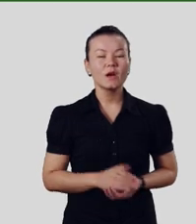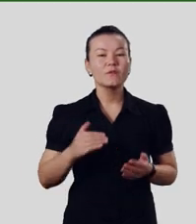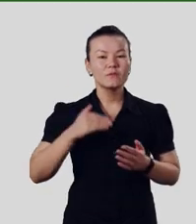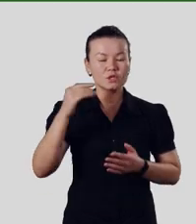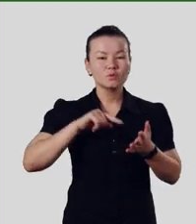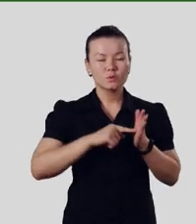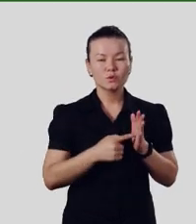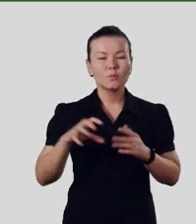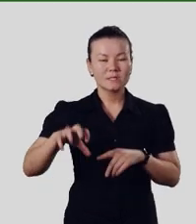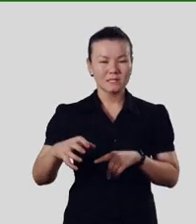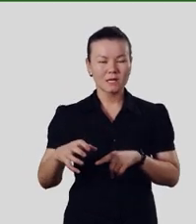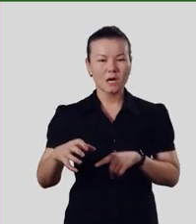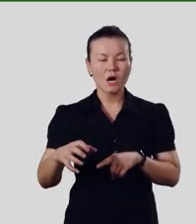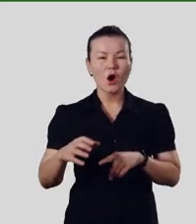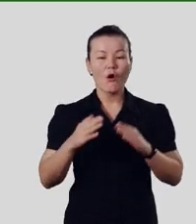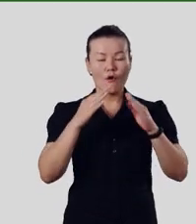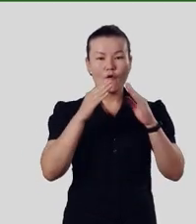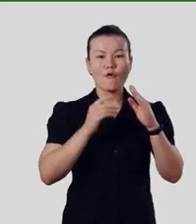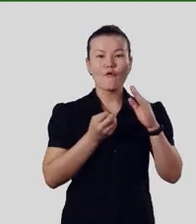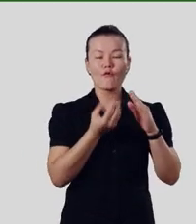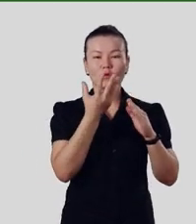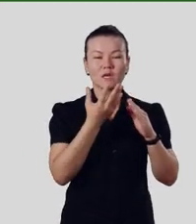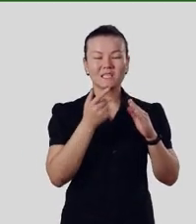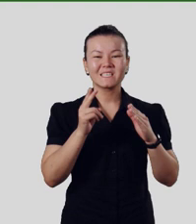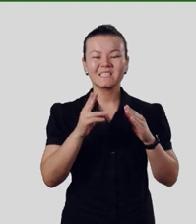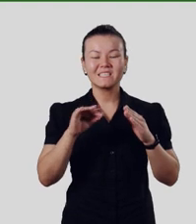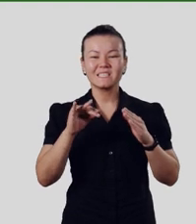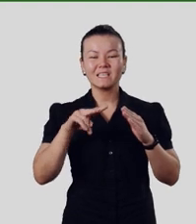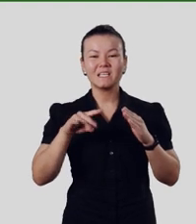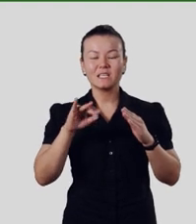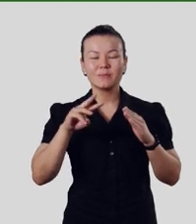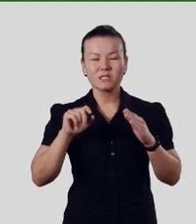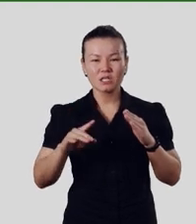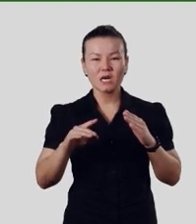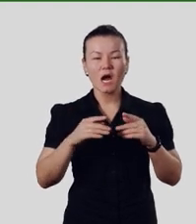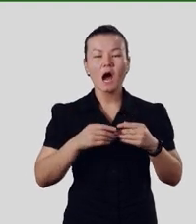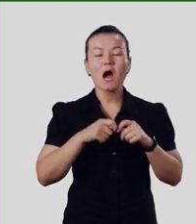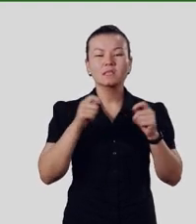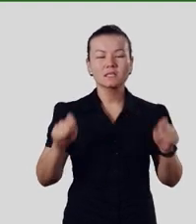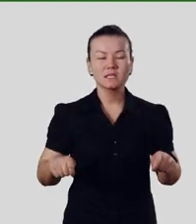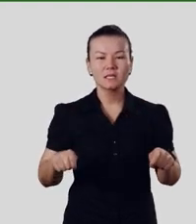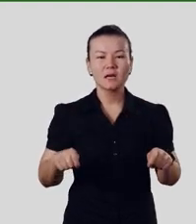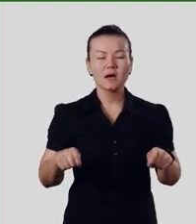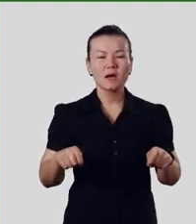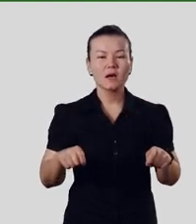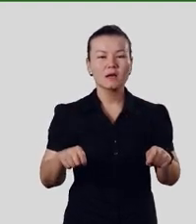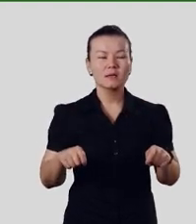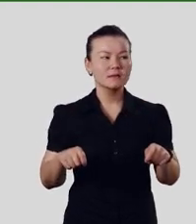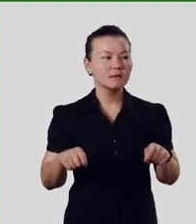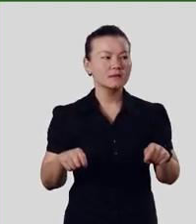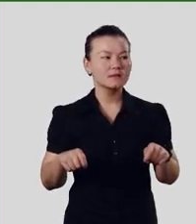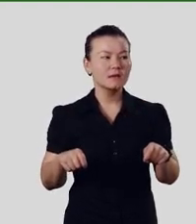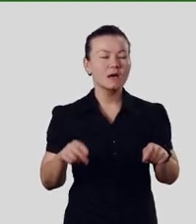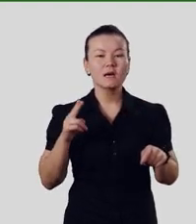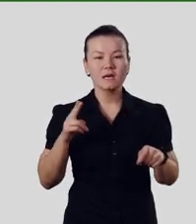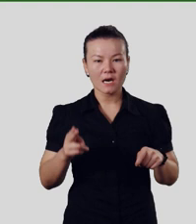Высшую точку материка, вулкан Килиманджаро, открыли немецкие миссионеры Крапф и